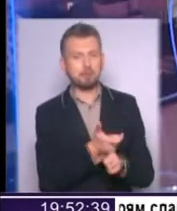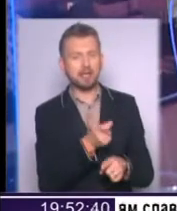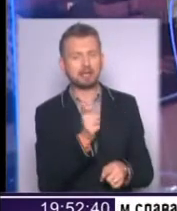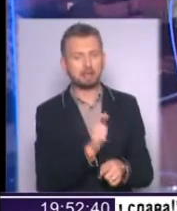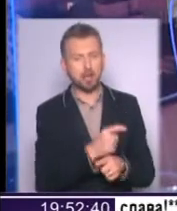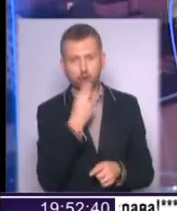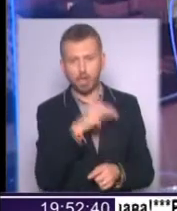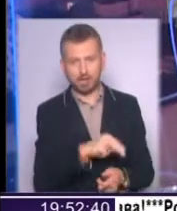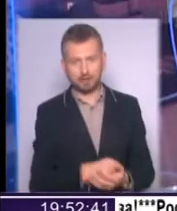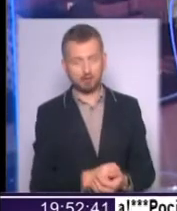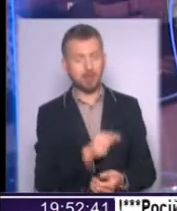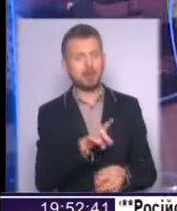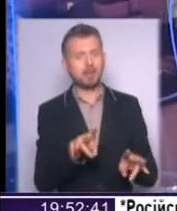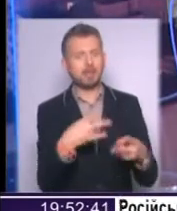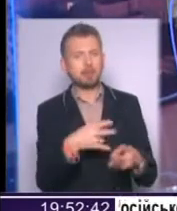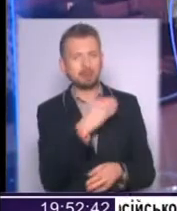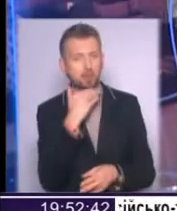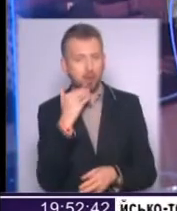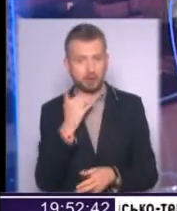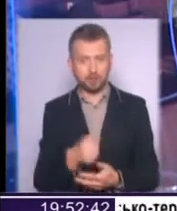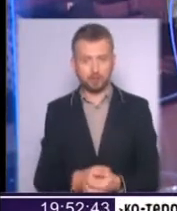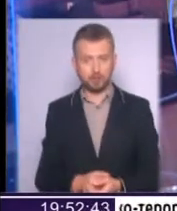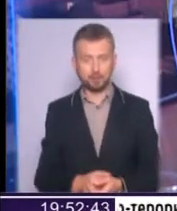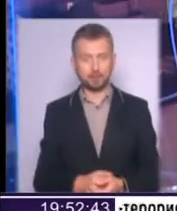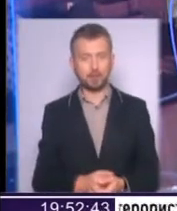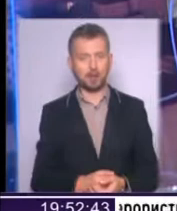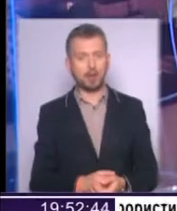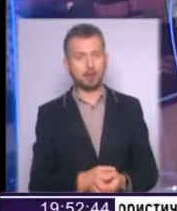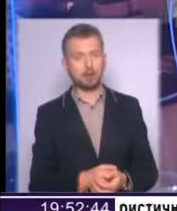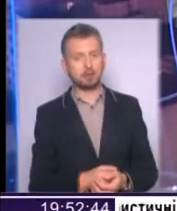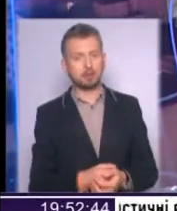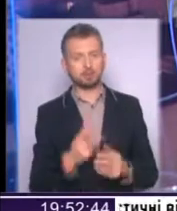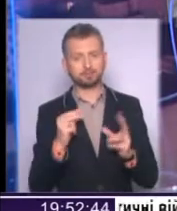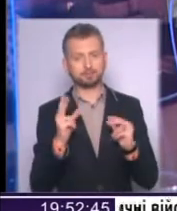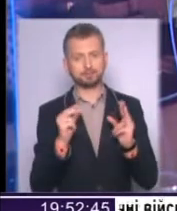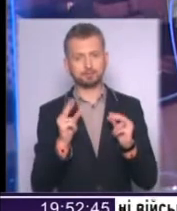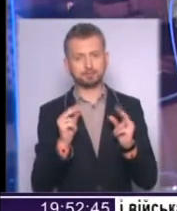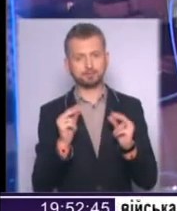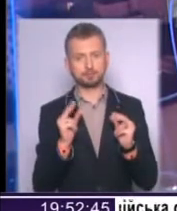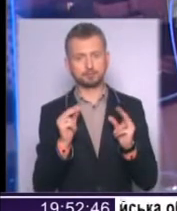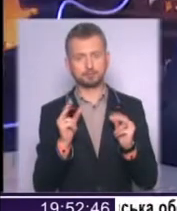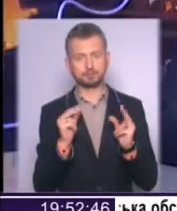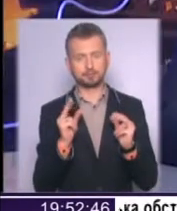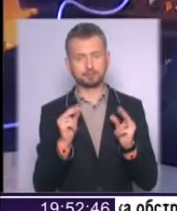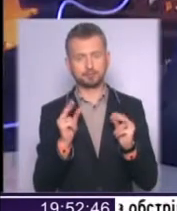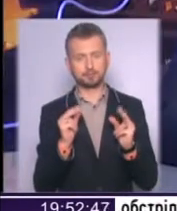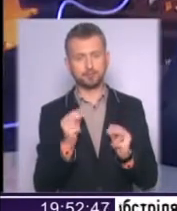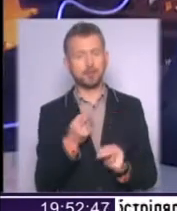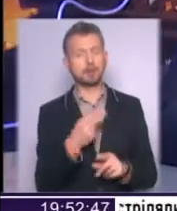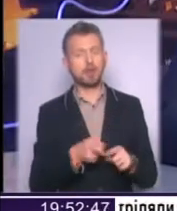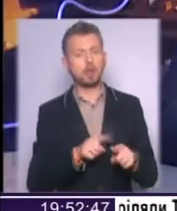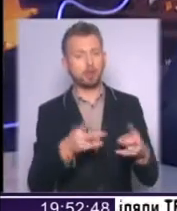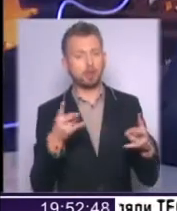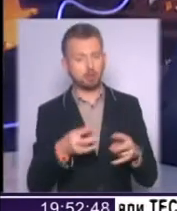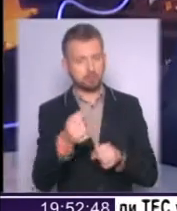максимально якісні. Їх не потрібно багато. Знати, як зробити їх правильно. Якісні, а для цього треба потрібно робити фахові міністри. От. Для цього треба перезавантаження